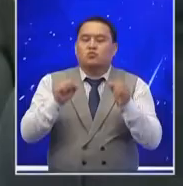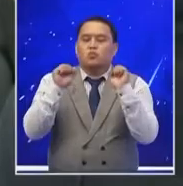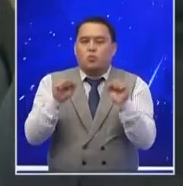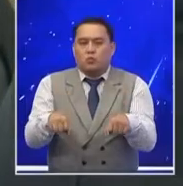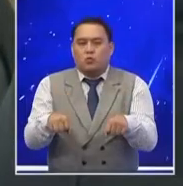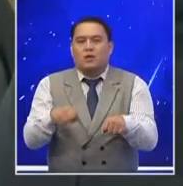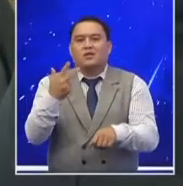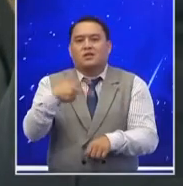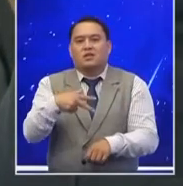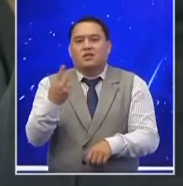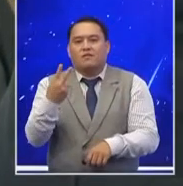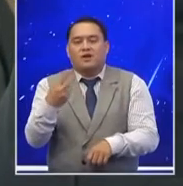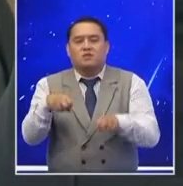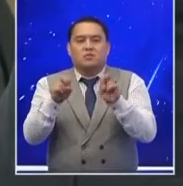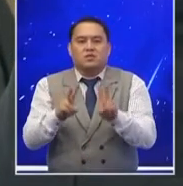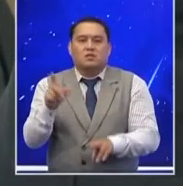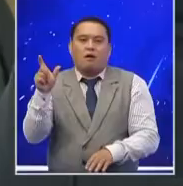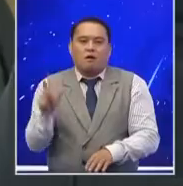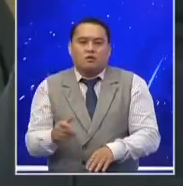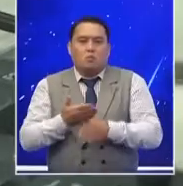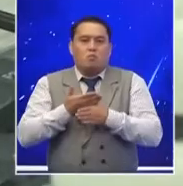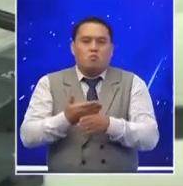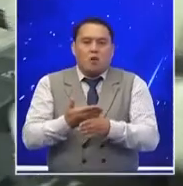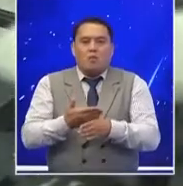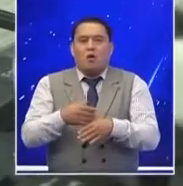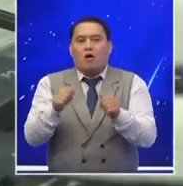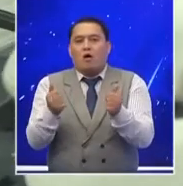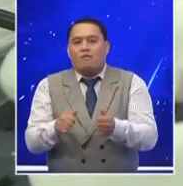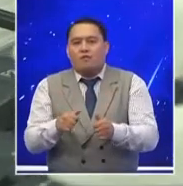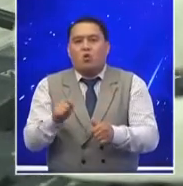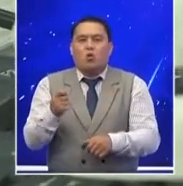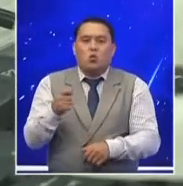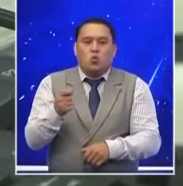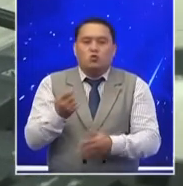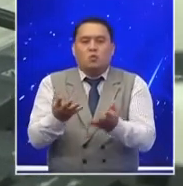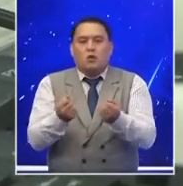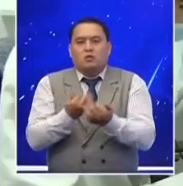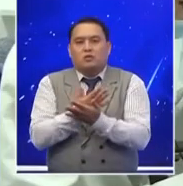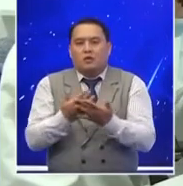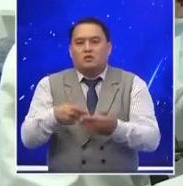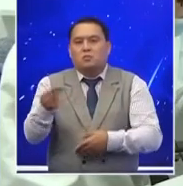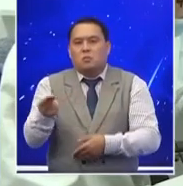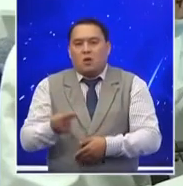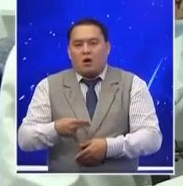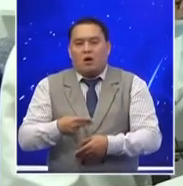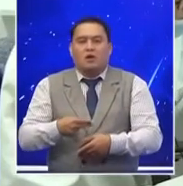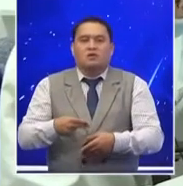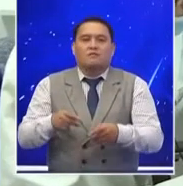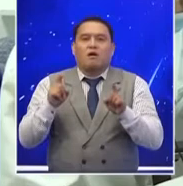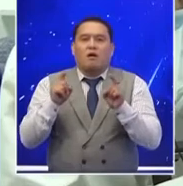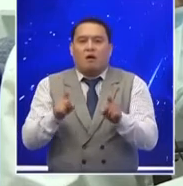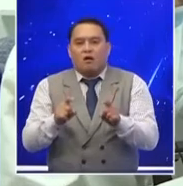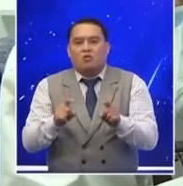работают 32 обученных волонтера. Они помогают горожанам оформить ЦП-ключ, получить различные справки, прикрепиться к